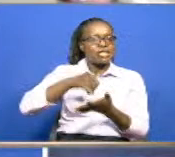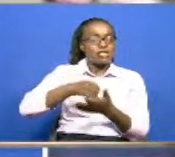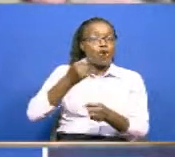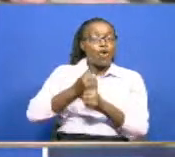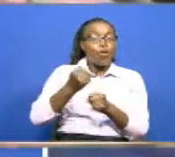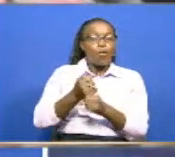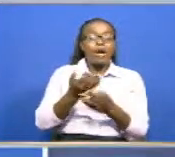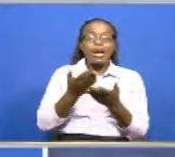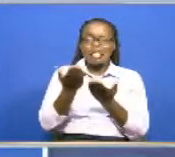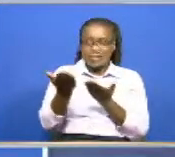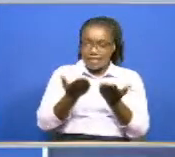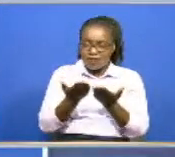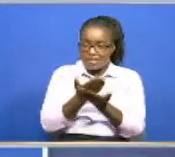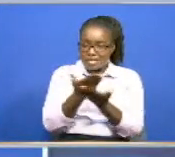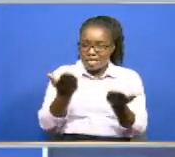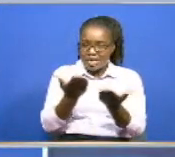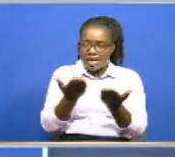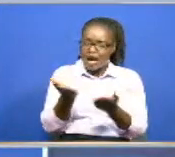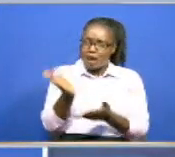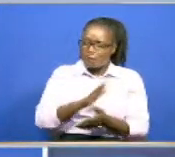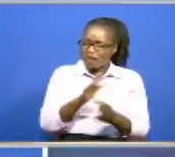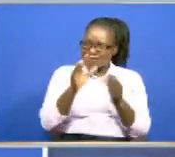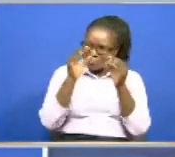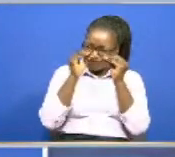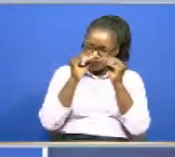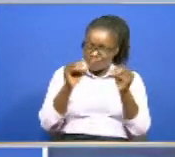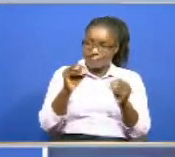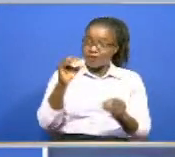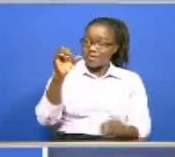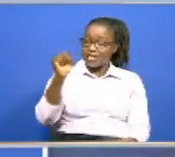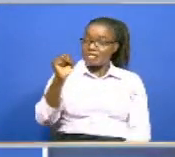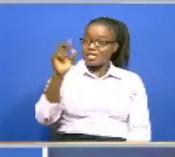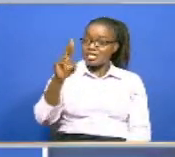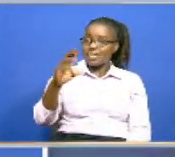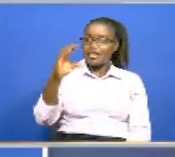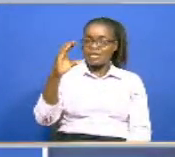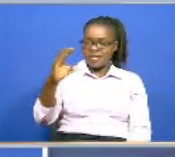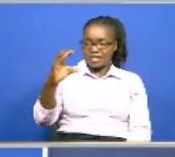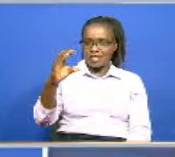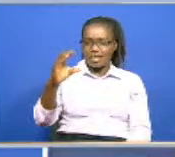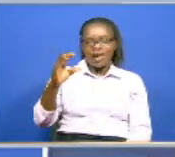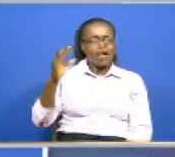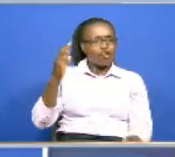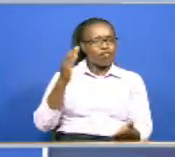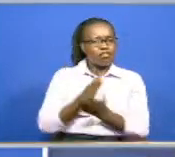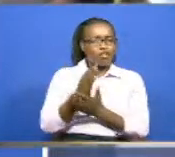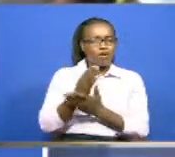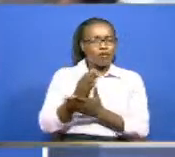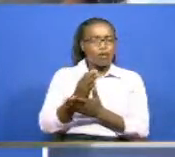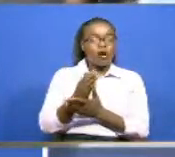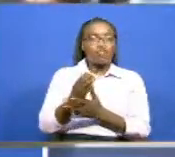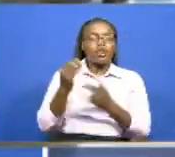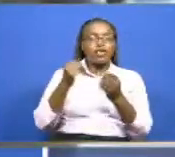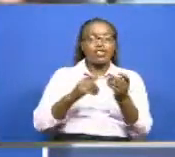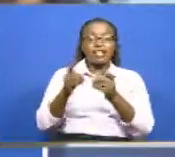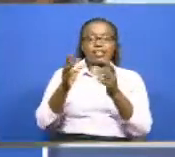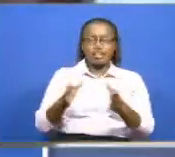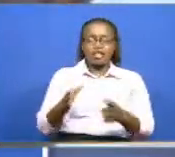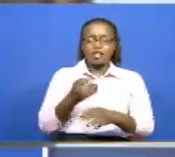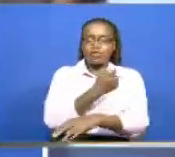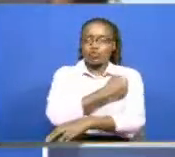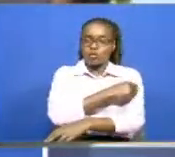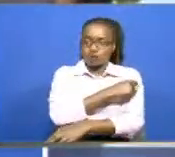hiyo hazitarejelewa hadi tume inayoshughulikia mishahara SRC itakapoidhinisha usimamizi wa hospitali ya Kenyatta